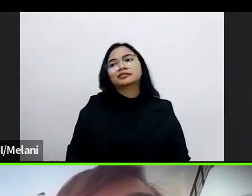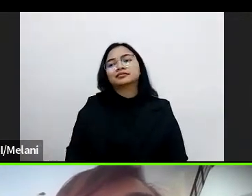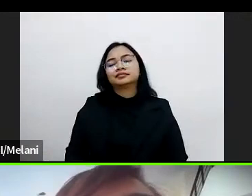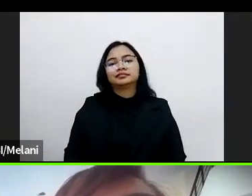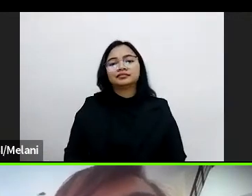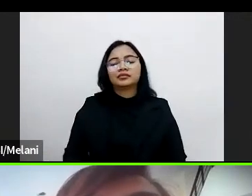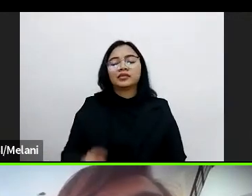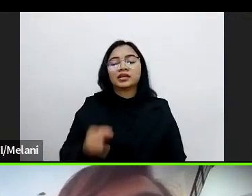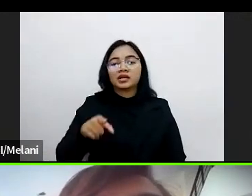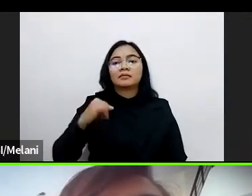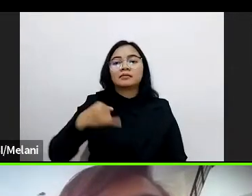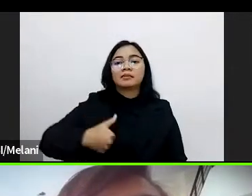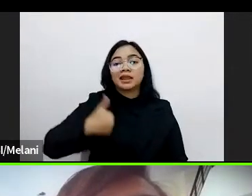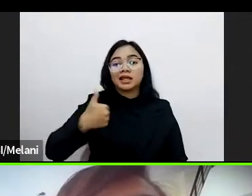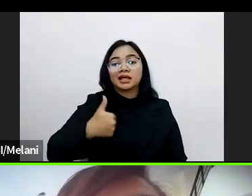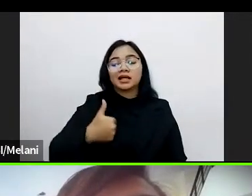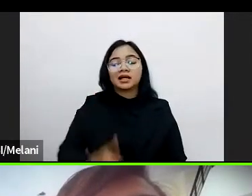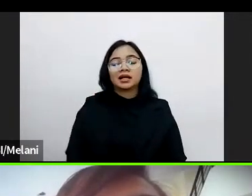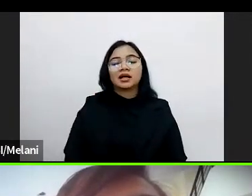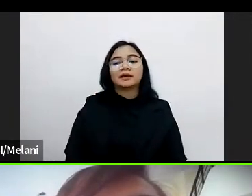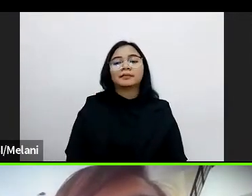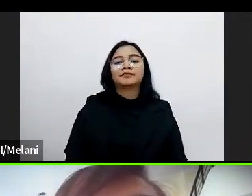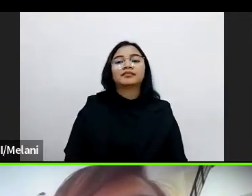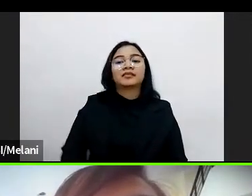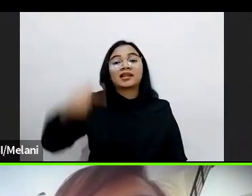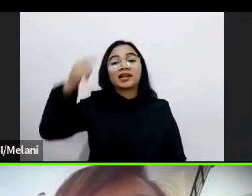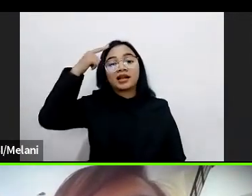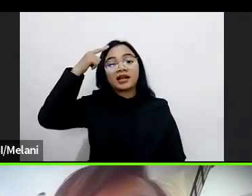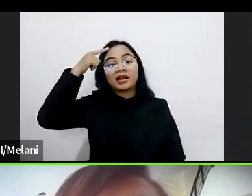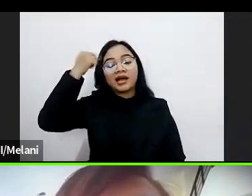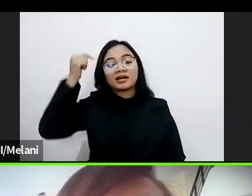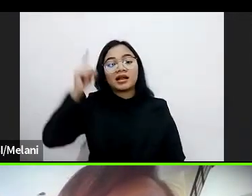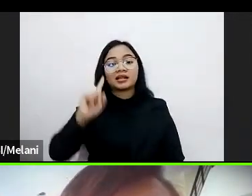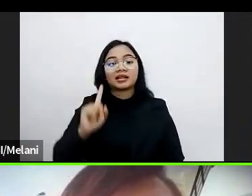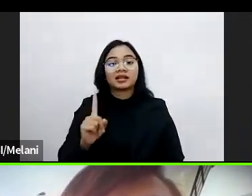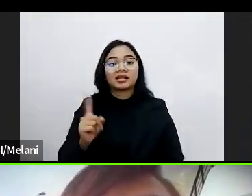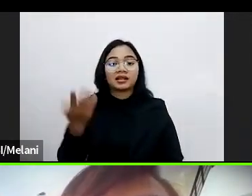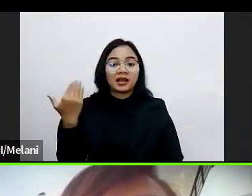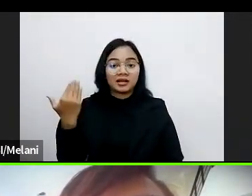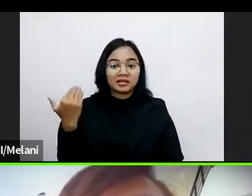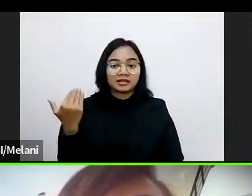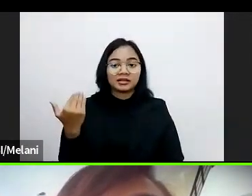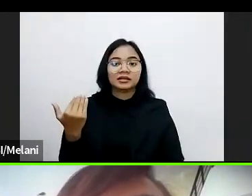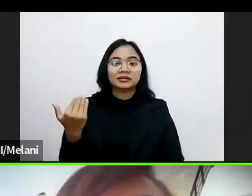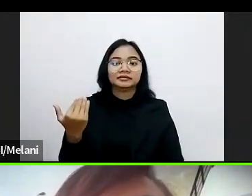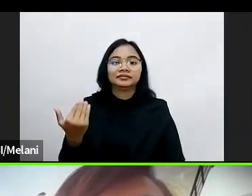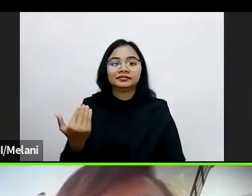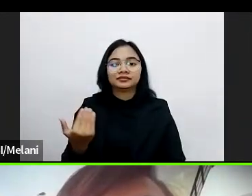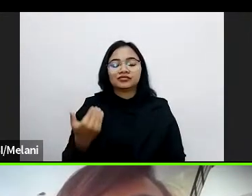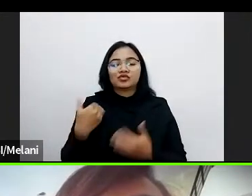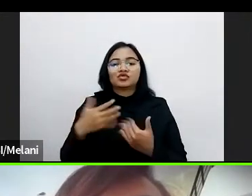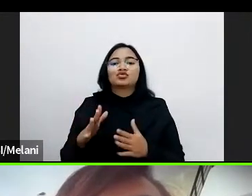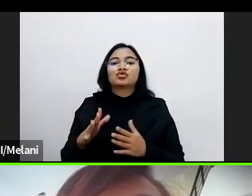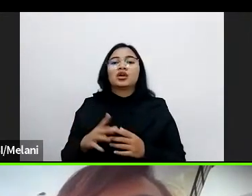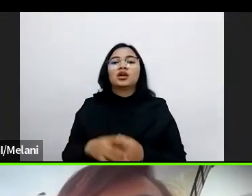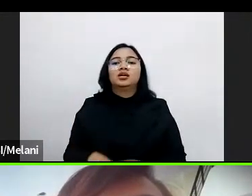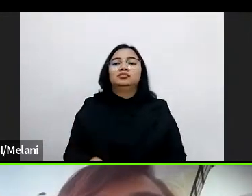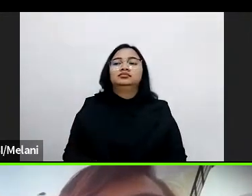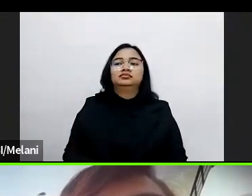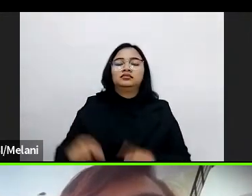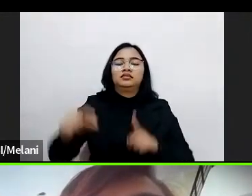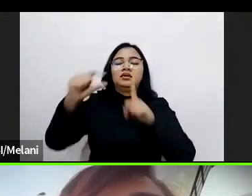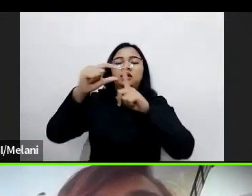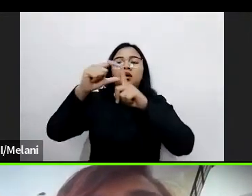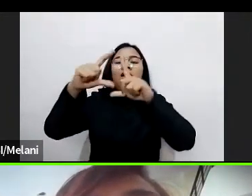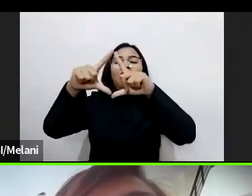yang penting. Nah, karena tadi ya, karena apa secara inherent gitu sudah patriarkis dan juga seksis, oleh karena